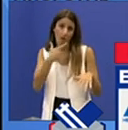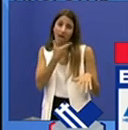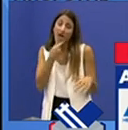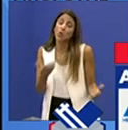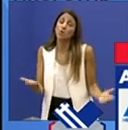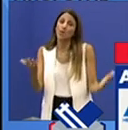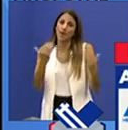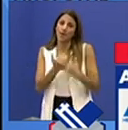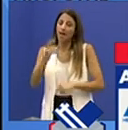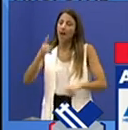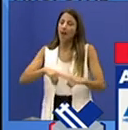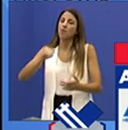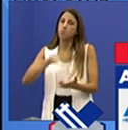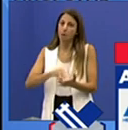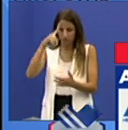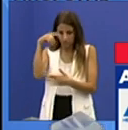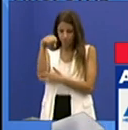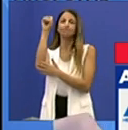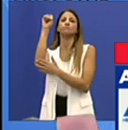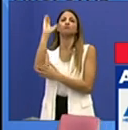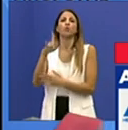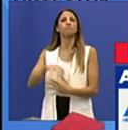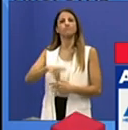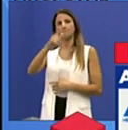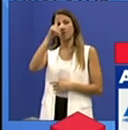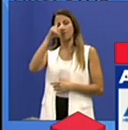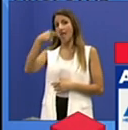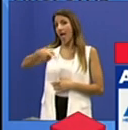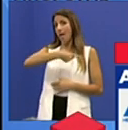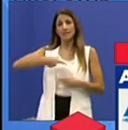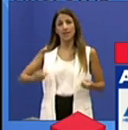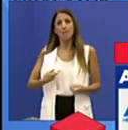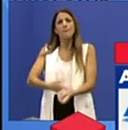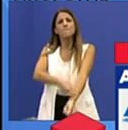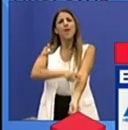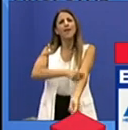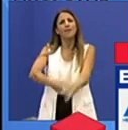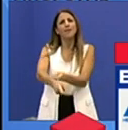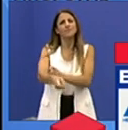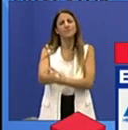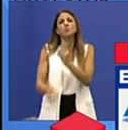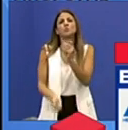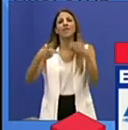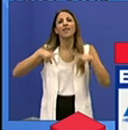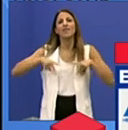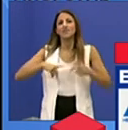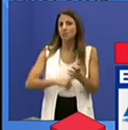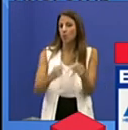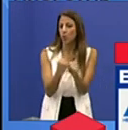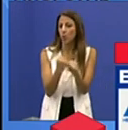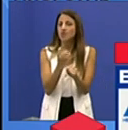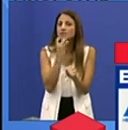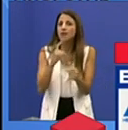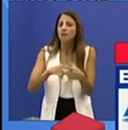πάλι περήφανα το κεφάλι και εμείς σηκώνουμε τα μανίκια. Η νέα κυβέρνηση θα δουλέψει σκληρά, ομαδικά